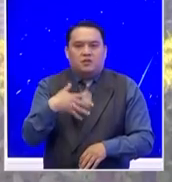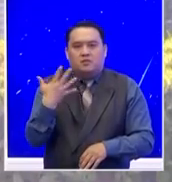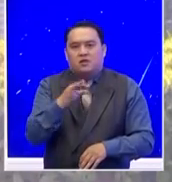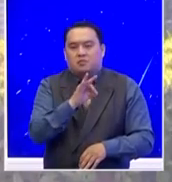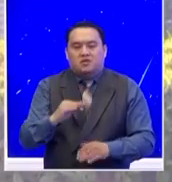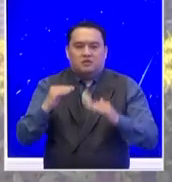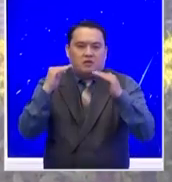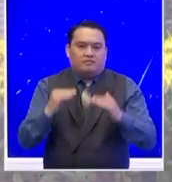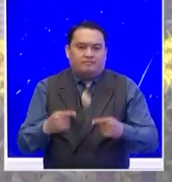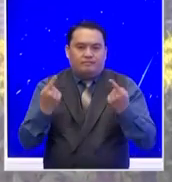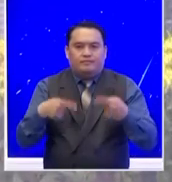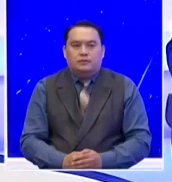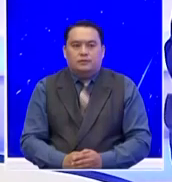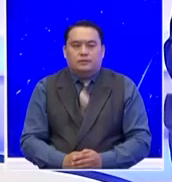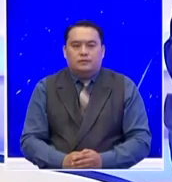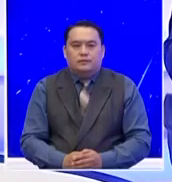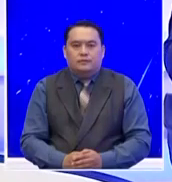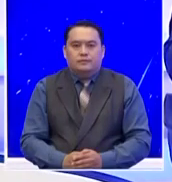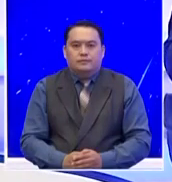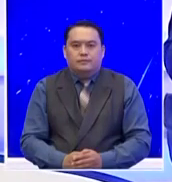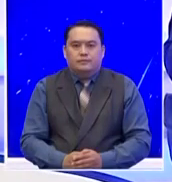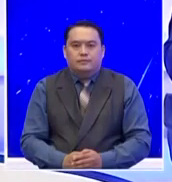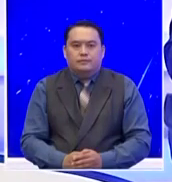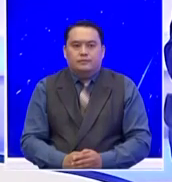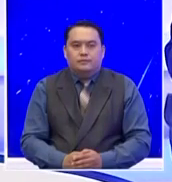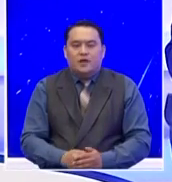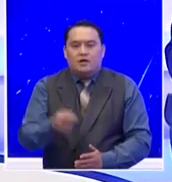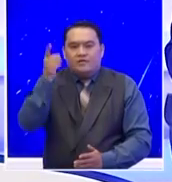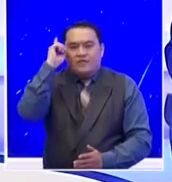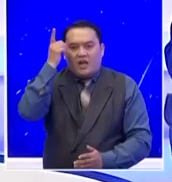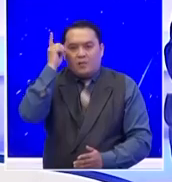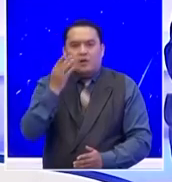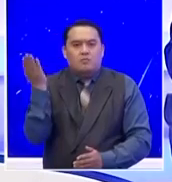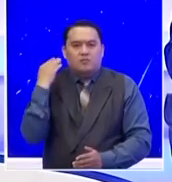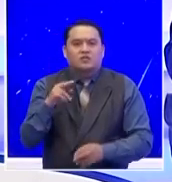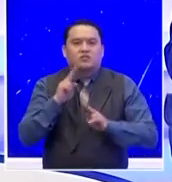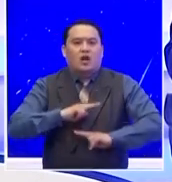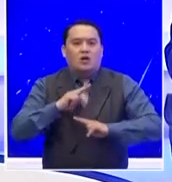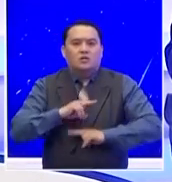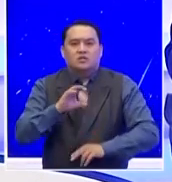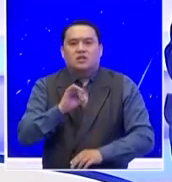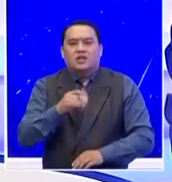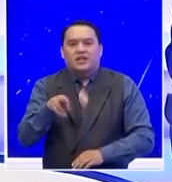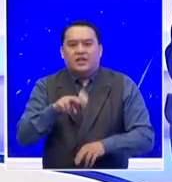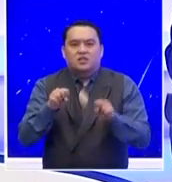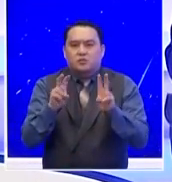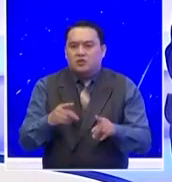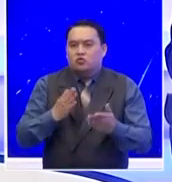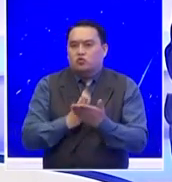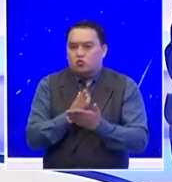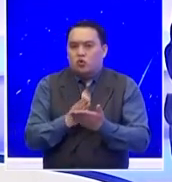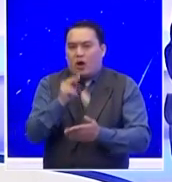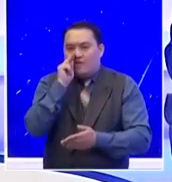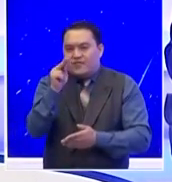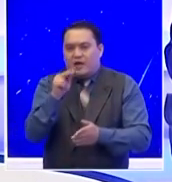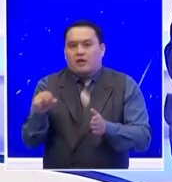на 55%. В Германии проходит суд над бывшими сотрудниками сирийских спецслужб, которых обвиняют в пытках